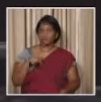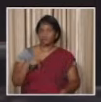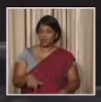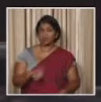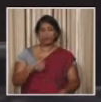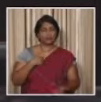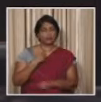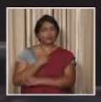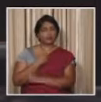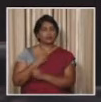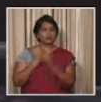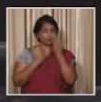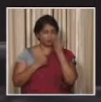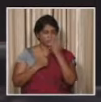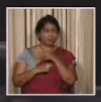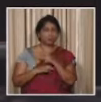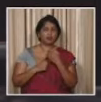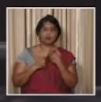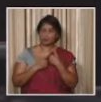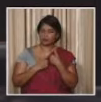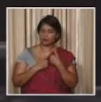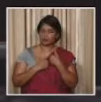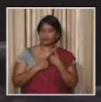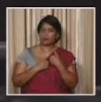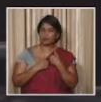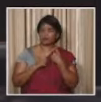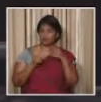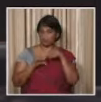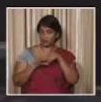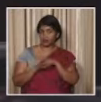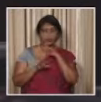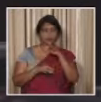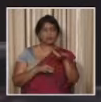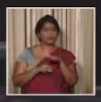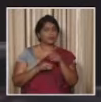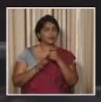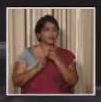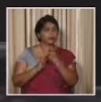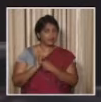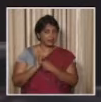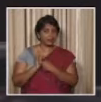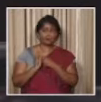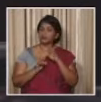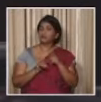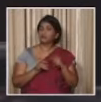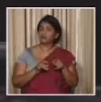දකින විදියට අපි ඒ අපේ තිබිය යුතු සමාජ සම්මුතියන් අතරින්